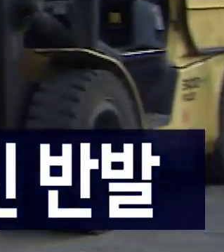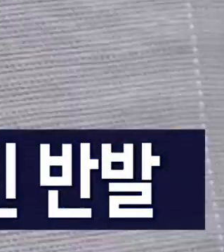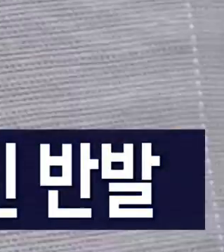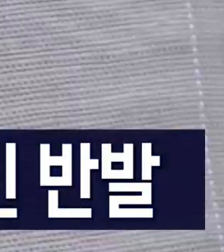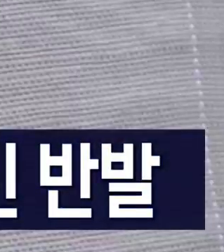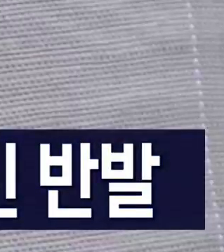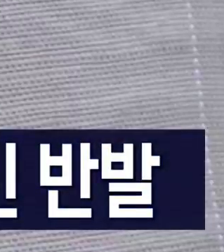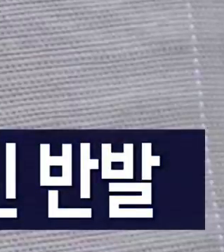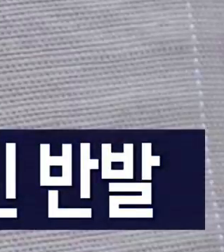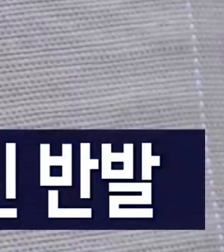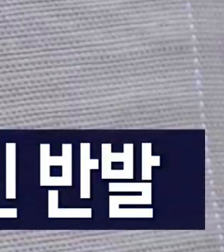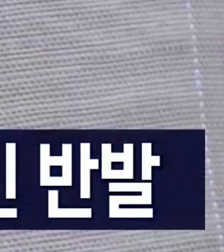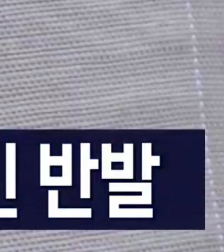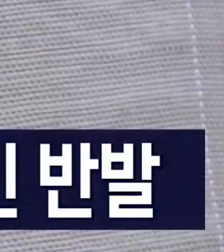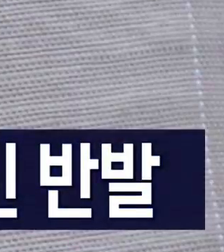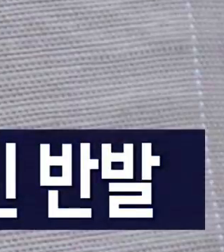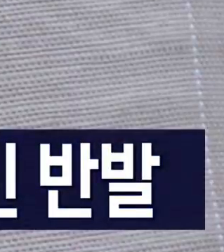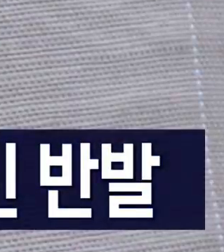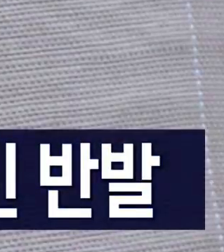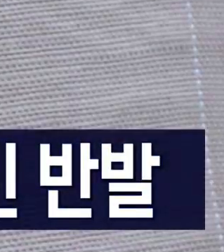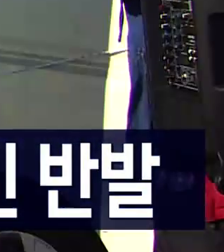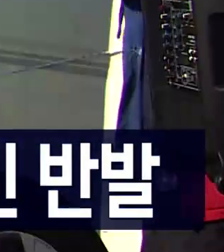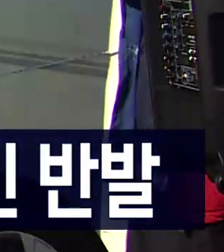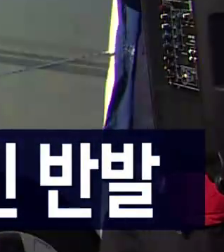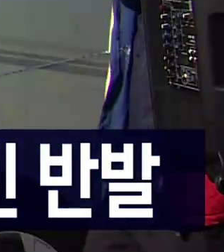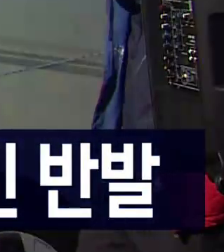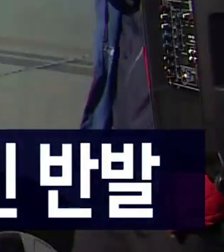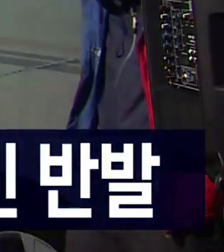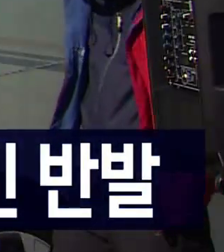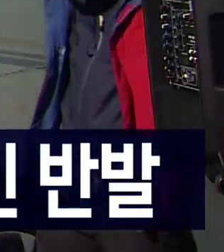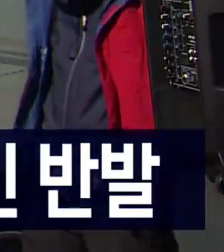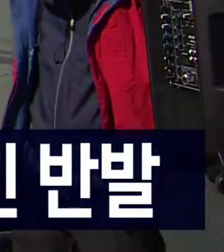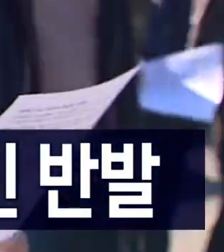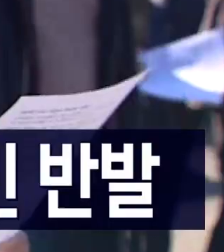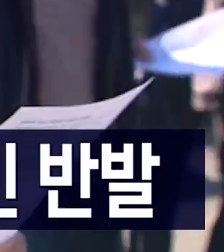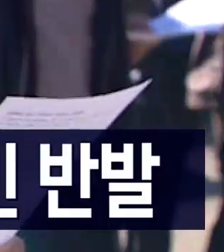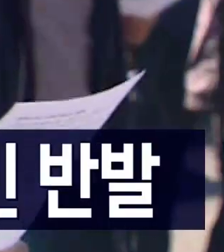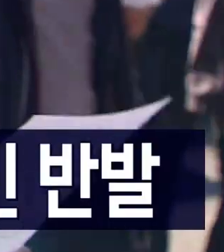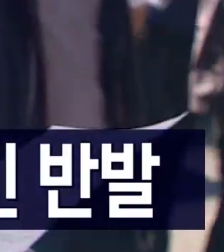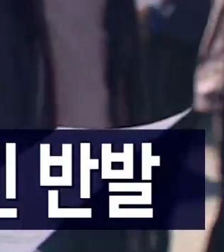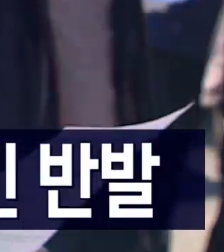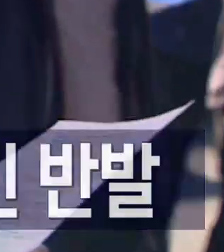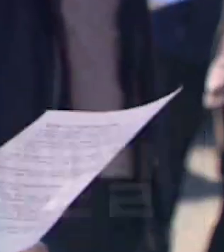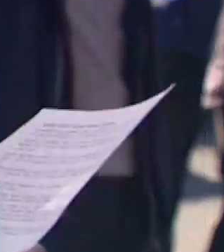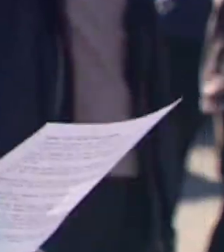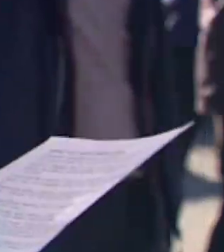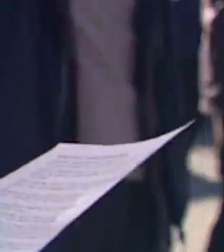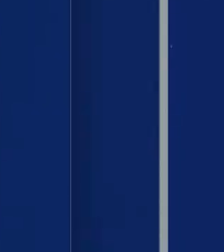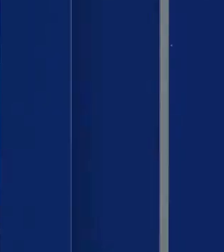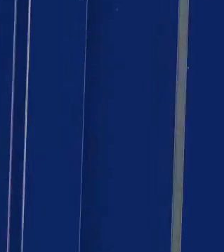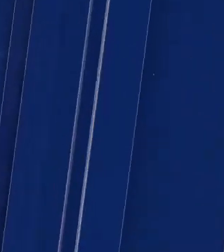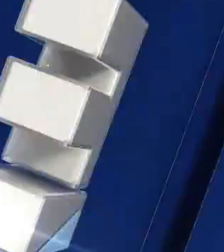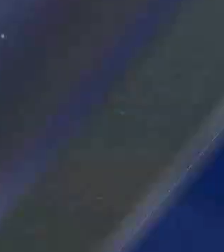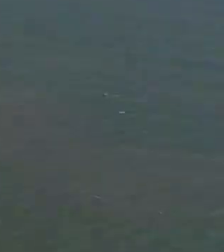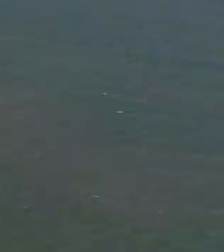쌀값 하락 등으로 농민들이 어려움을 겪고 있습니다. 그런데 농업 관련 예산들마저 잇따라 삭감되자 농민들이 반발하고 있습니다.